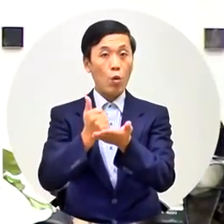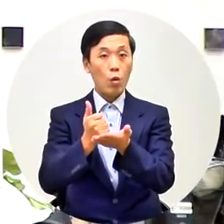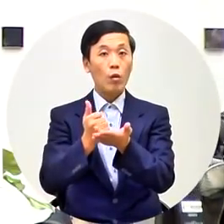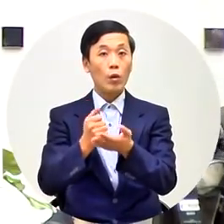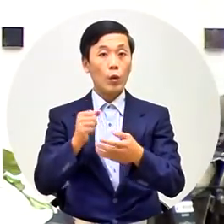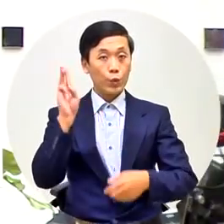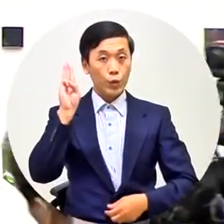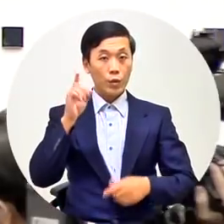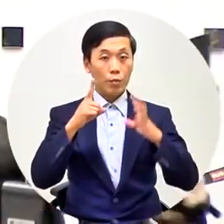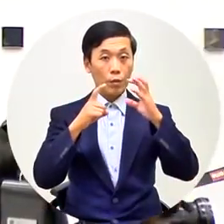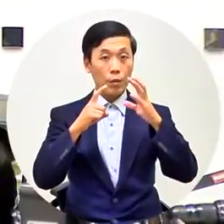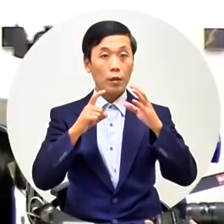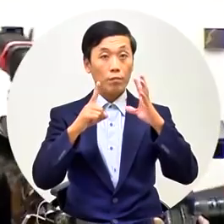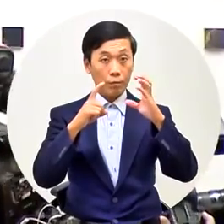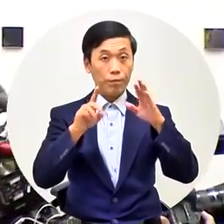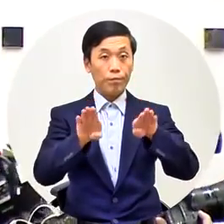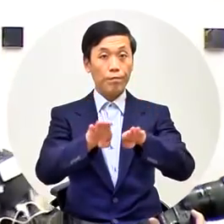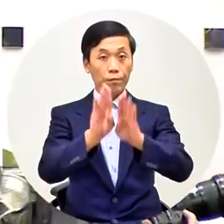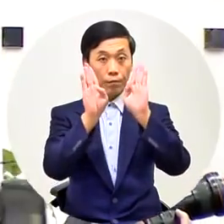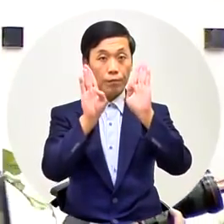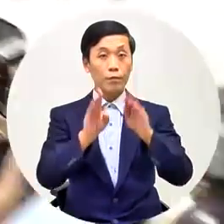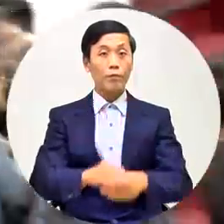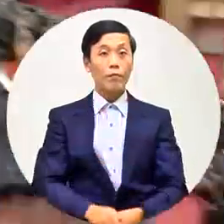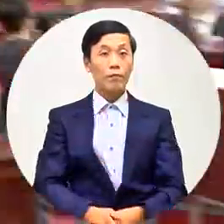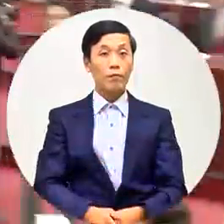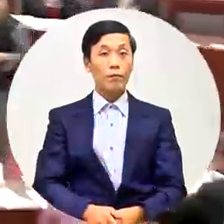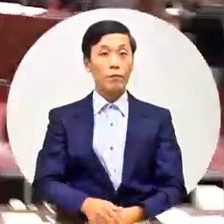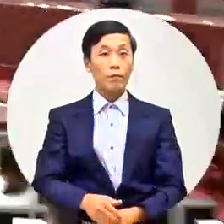始，奏乐。